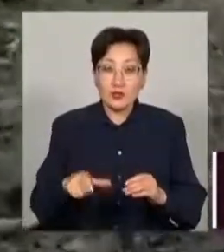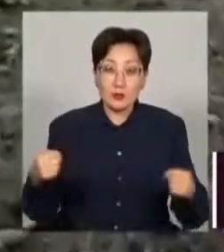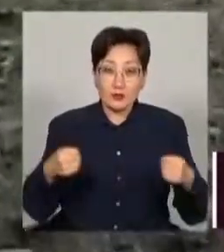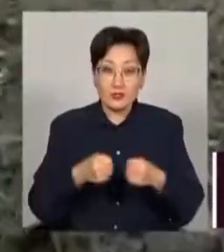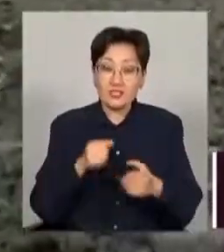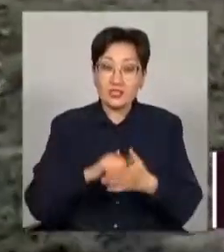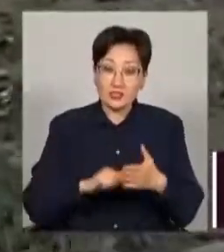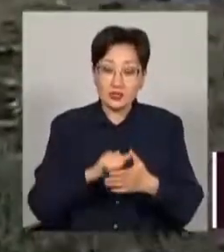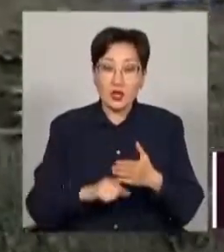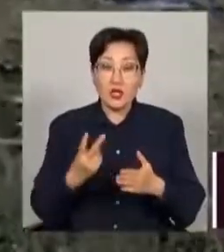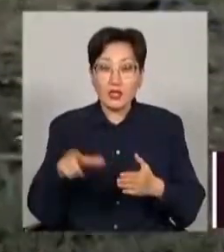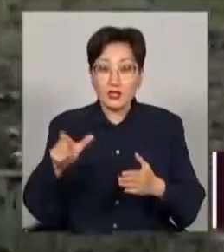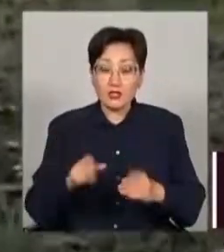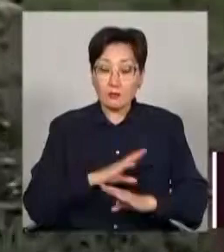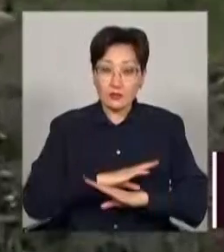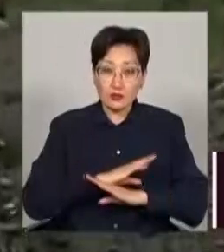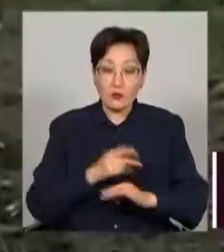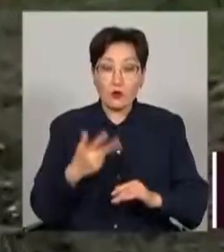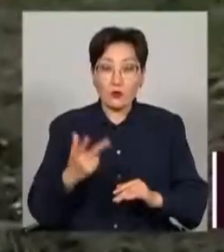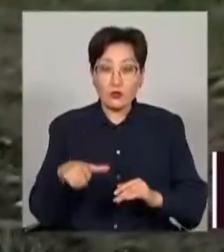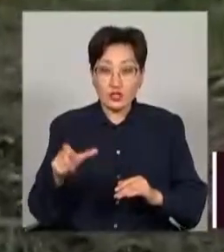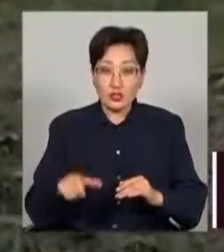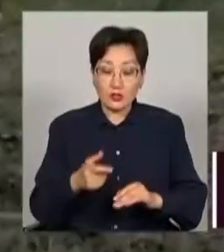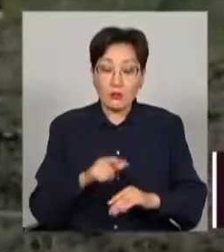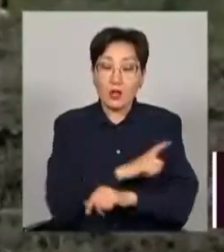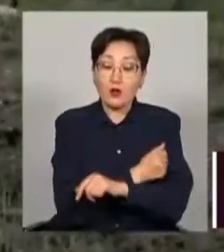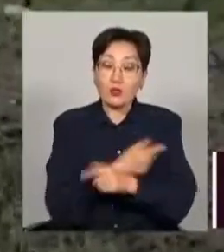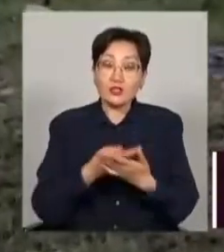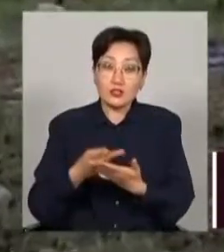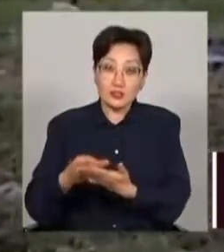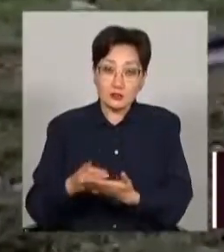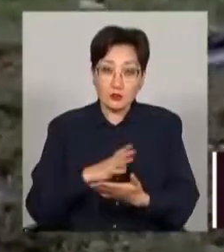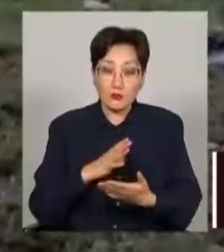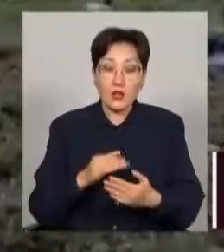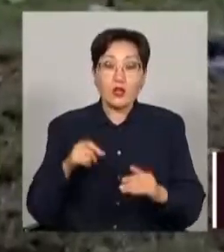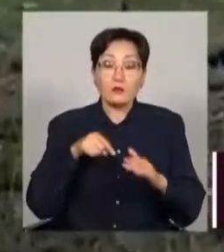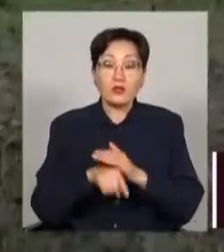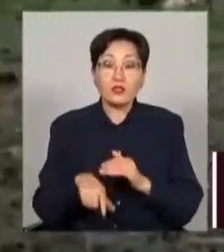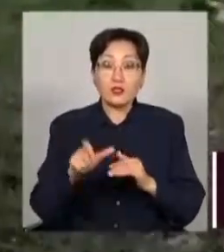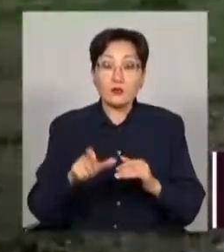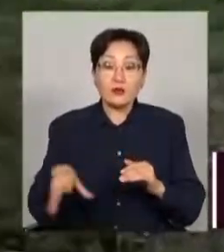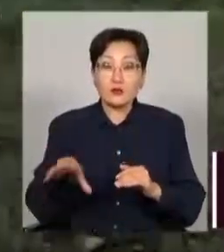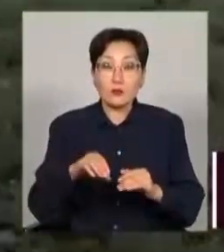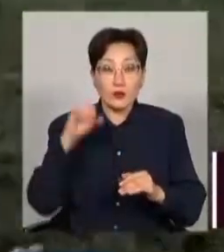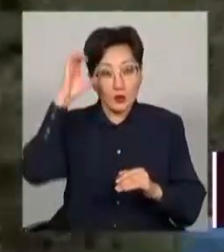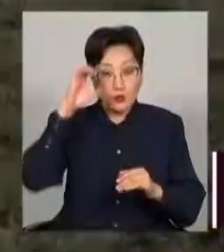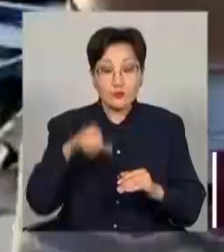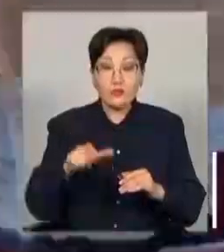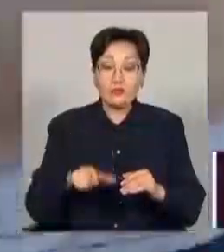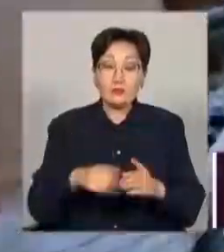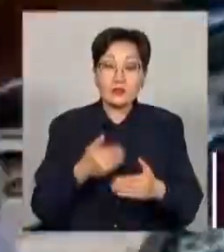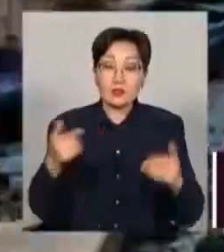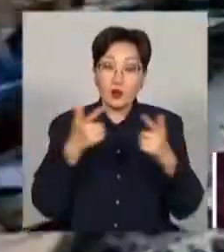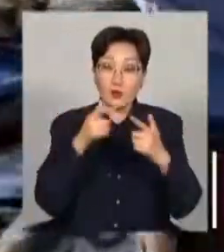оқиғасының салдарынан 2 адам қаза тауып, 33 жолаушы ауруханаға жеткізілген. Көлік ішінде болғандардың бәрі Өзбекстан азаматтары. Алдын